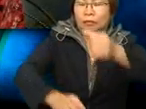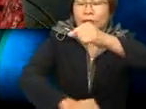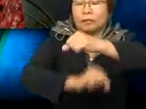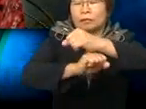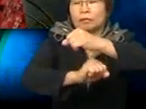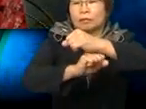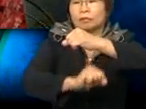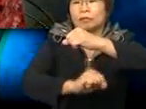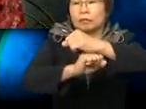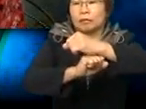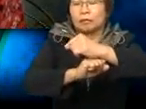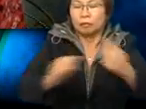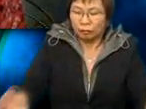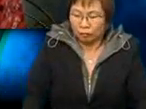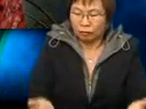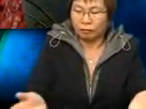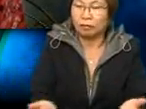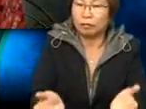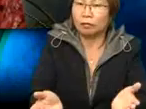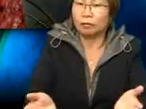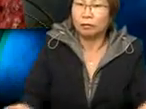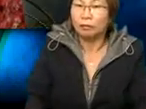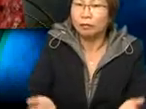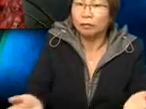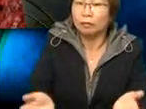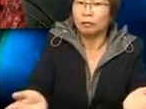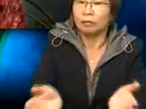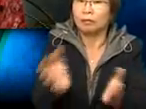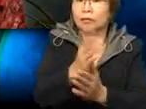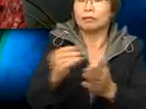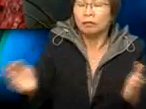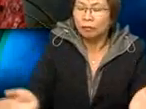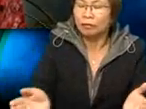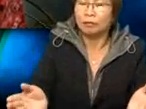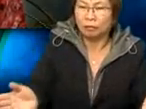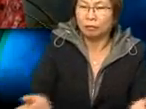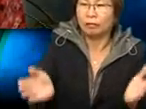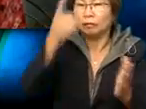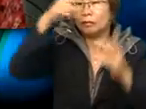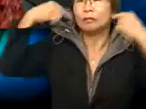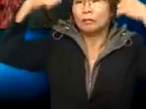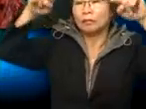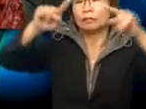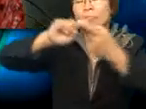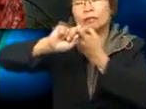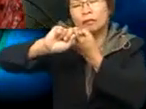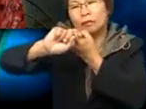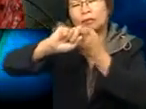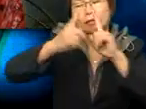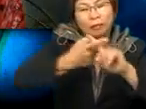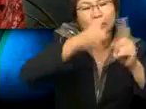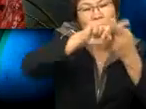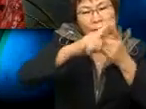sokongan, dorongan dan perangsang untuk berjaya. Berkawan dengan